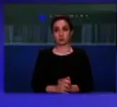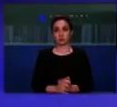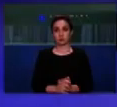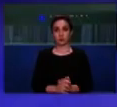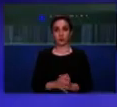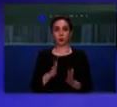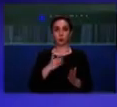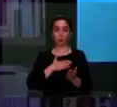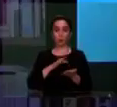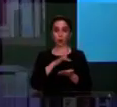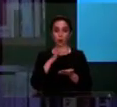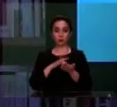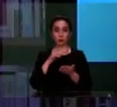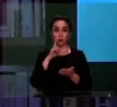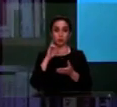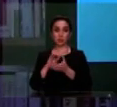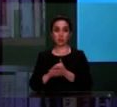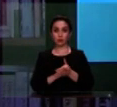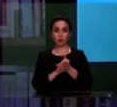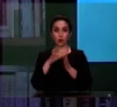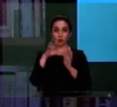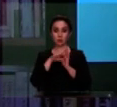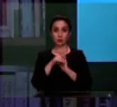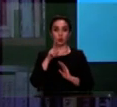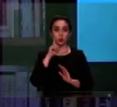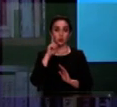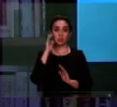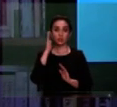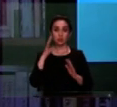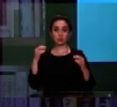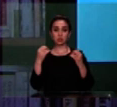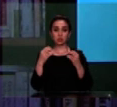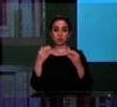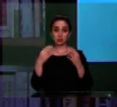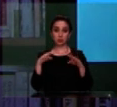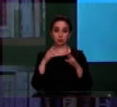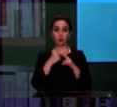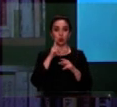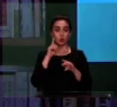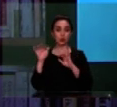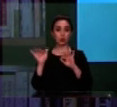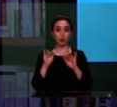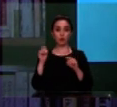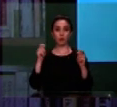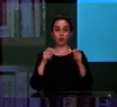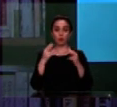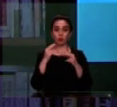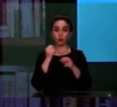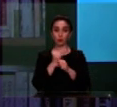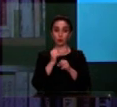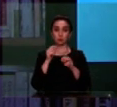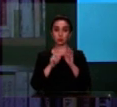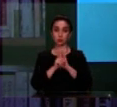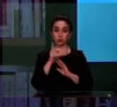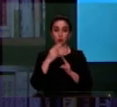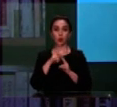Бойдақымызды Өзбекистан Яшлар Иттифақы хұзурдагі Яшлар Келечегіміз Джамғармасы томандан Яш тадбіркорлар форумы өз ішіні башлары.